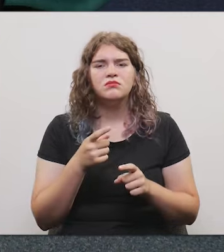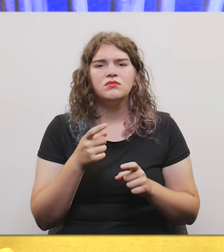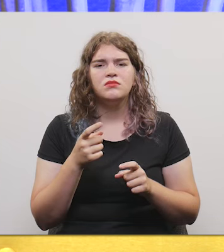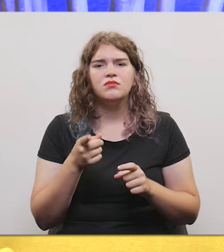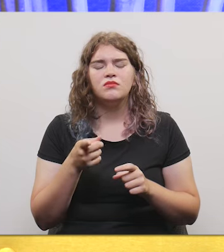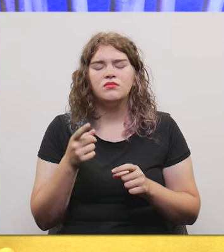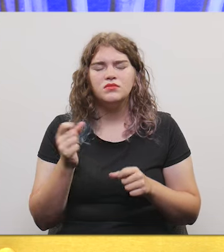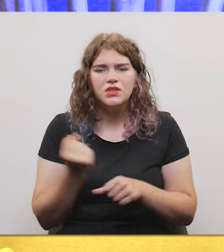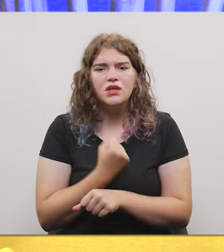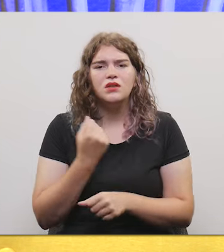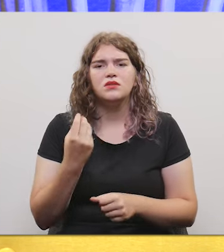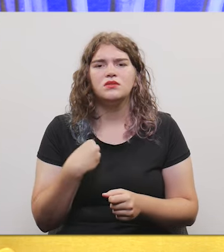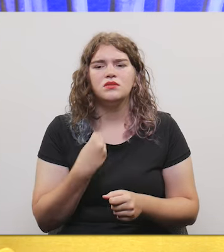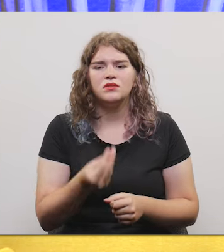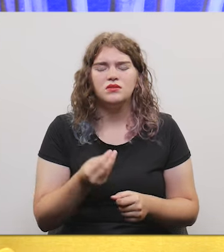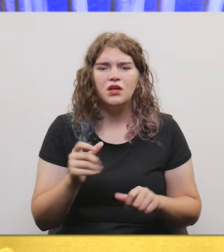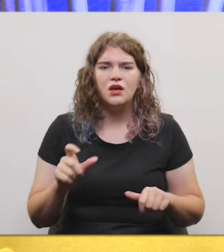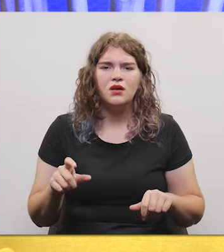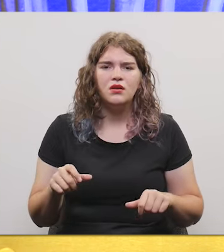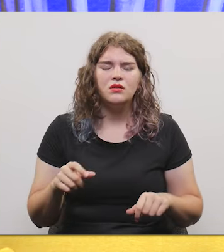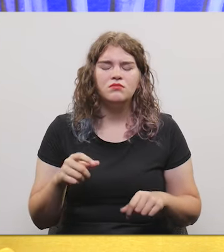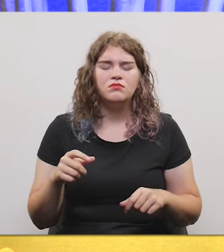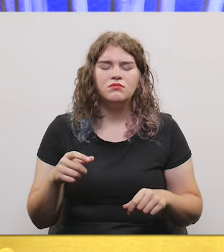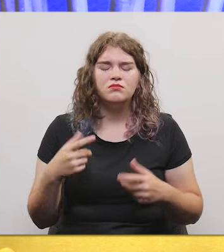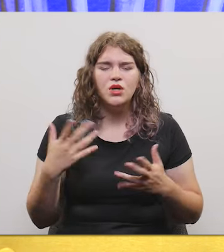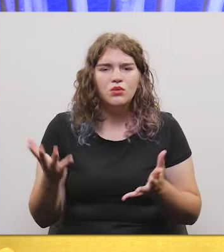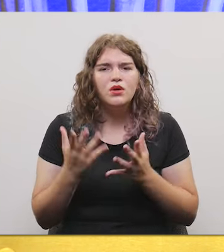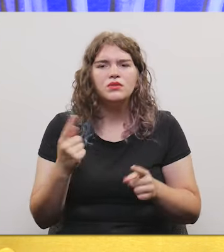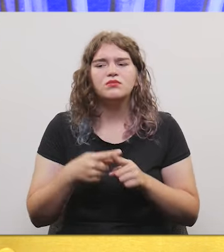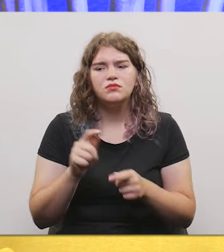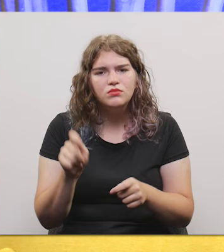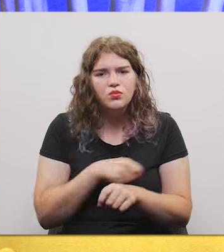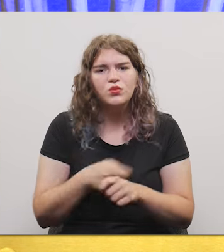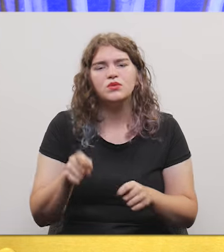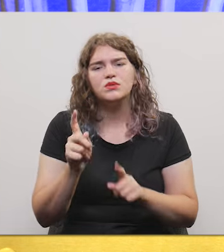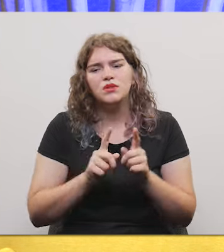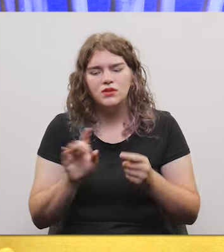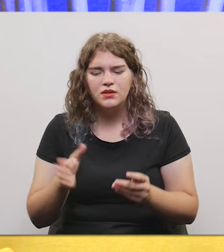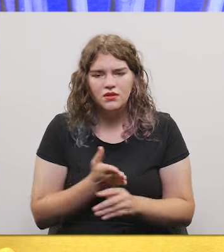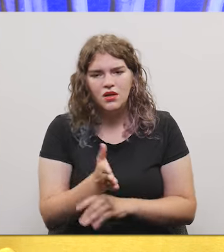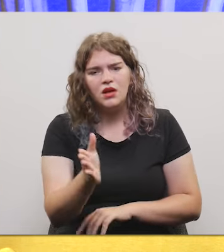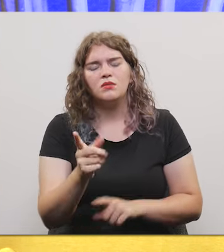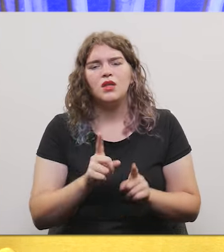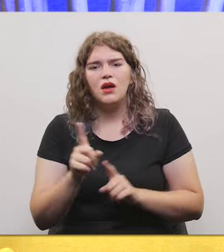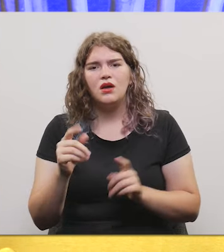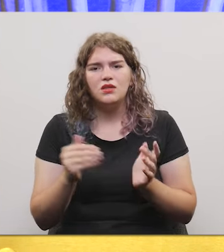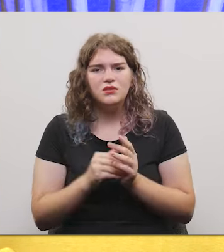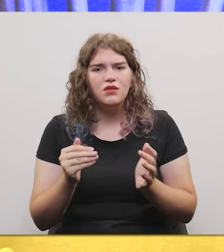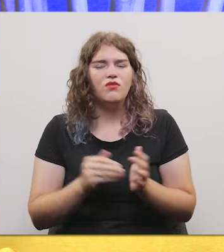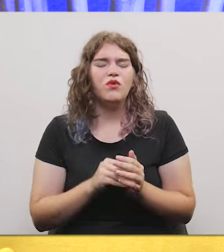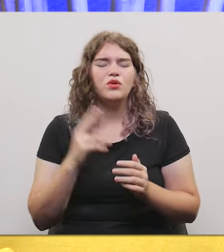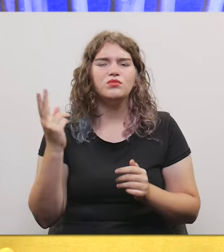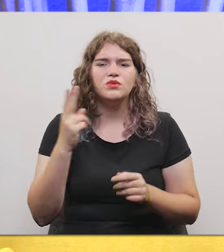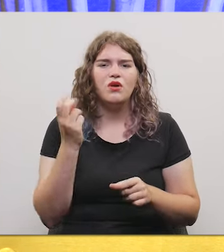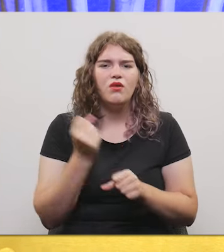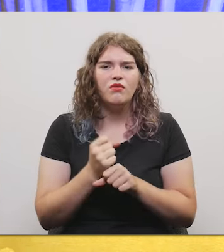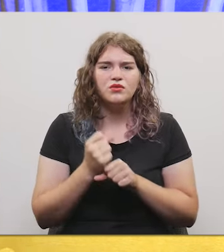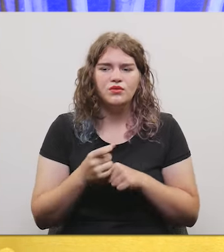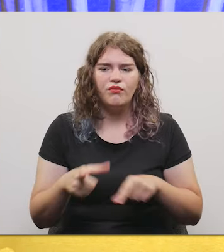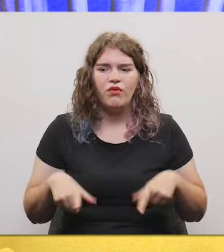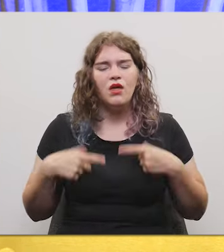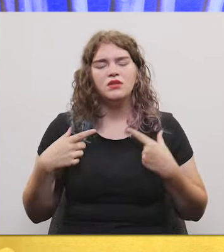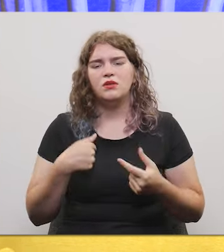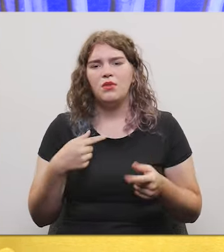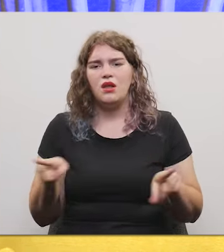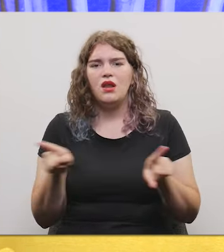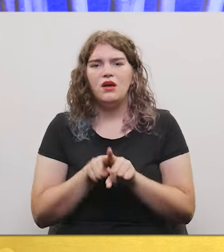să... îi întărească, să-i încurajeze, poate chiar să-i mustre sau să-i îndrepte atunci când e nevoie. Exact. Dumnezeu a făcut